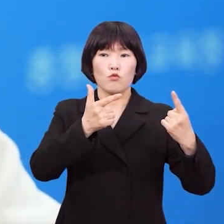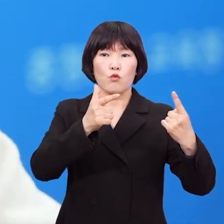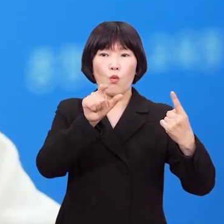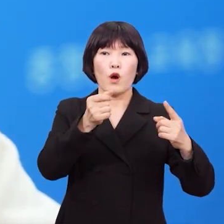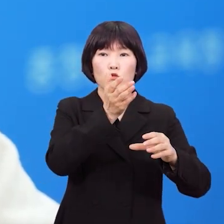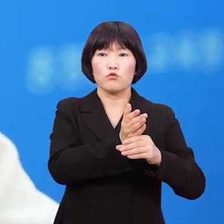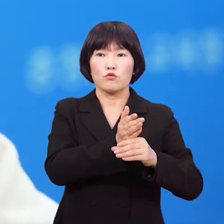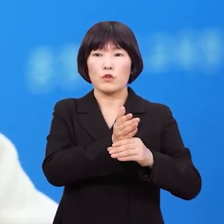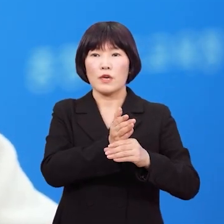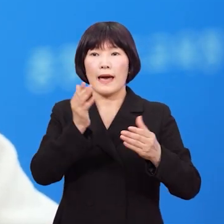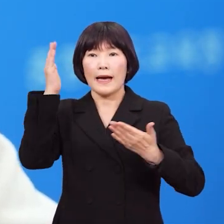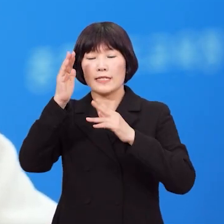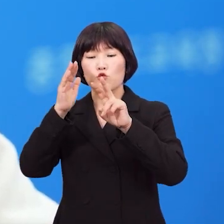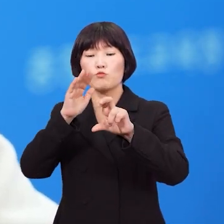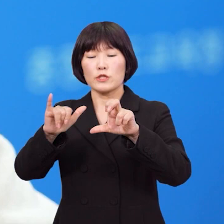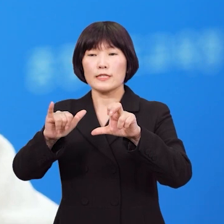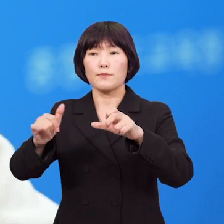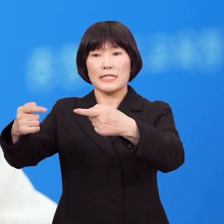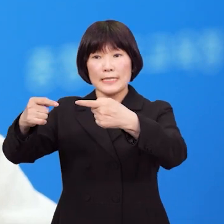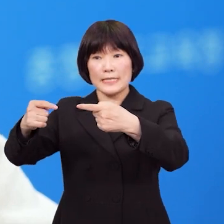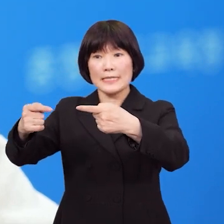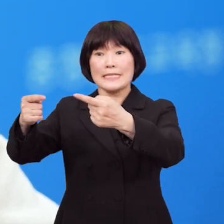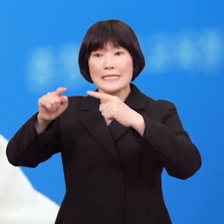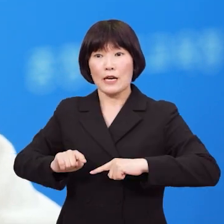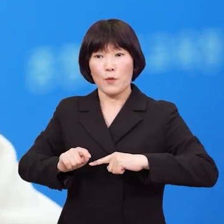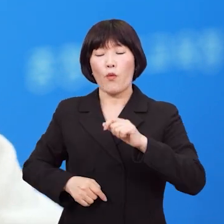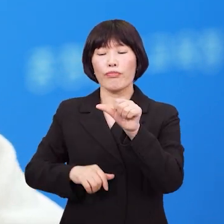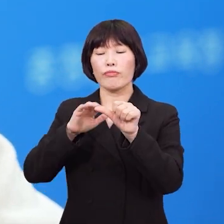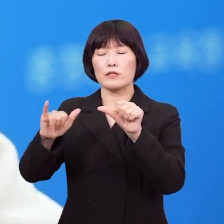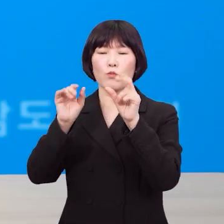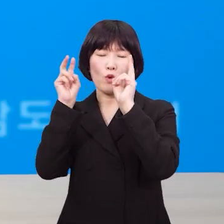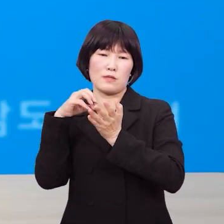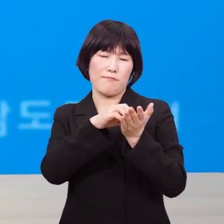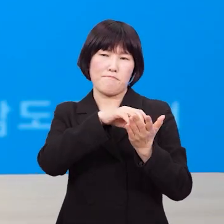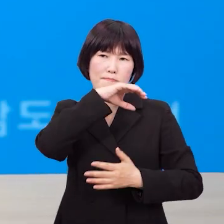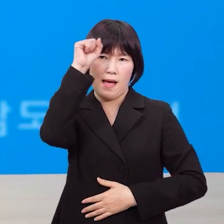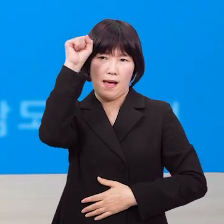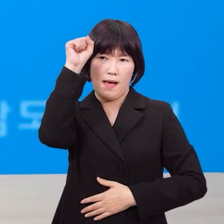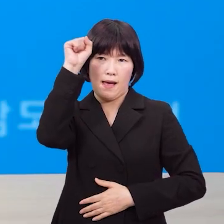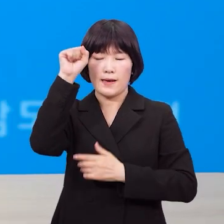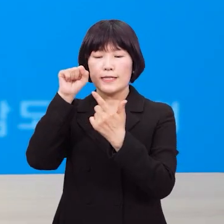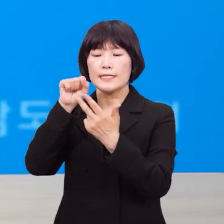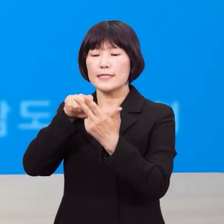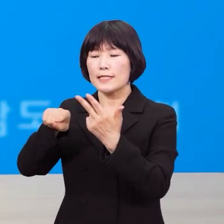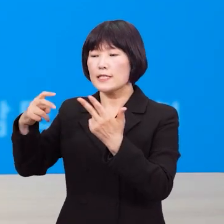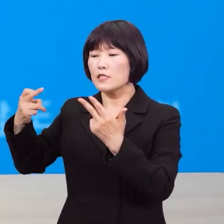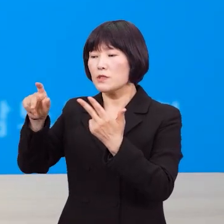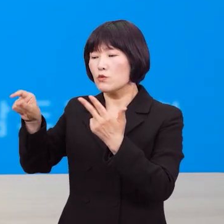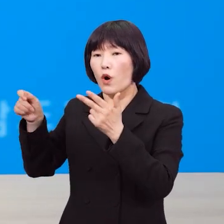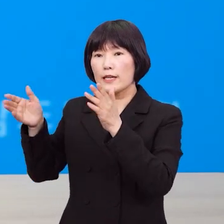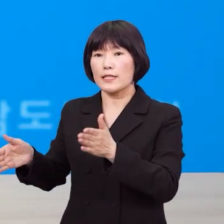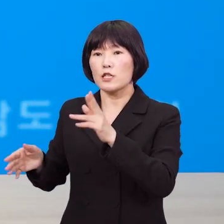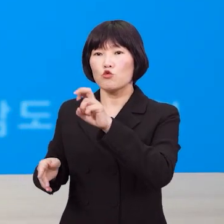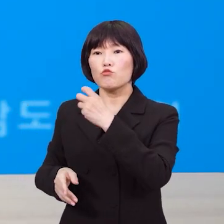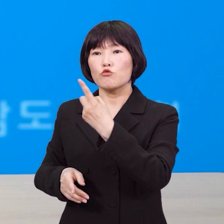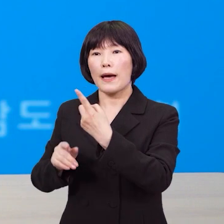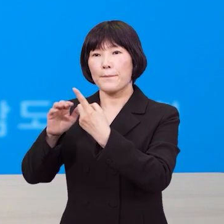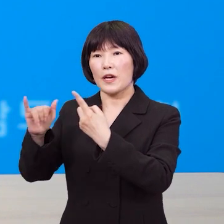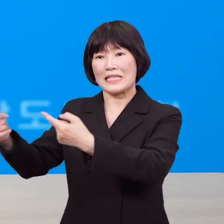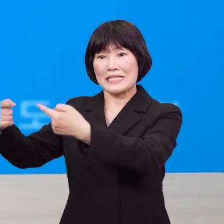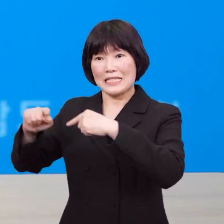학생이 참가하여 5명이 취업에 성공을 이루었고요. 하반기에는 21명의 학생이